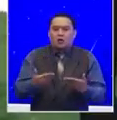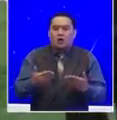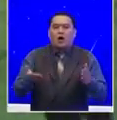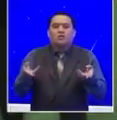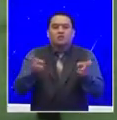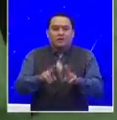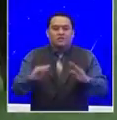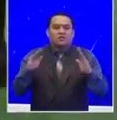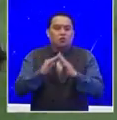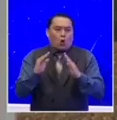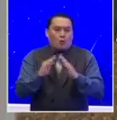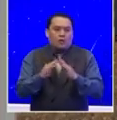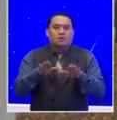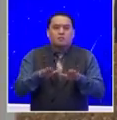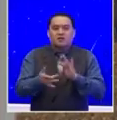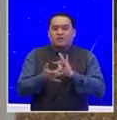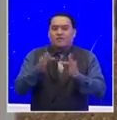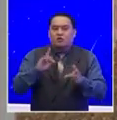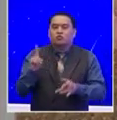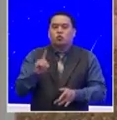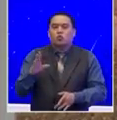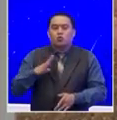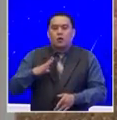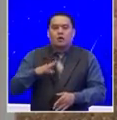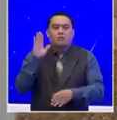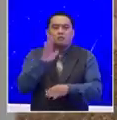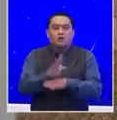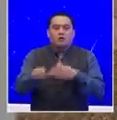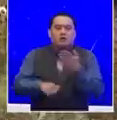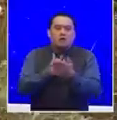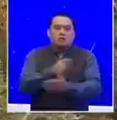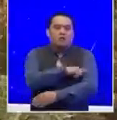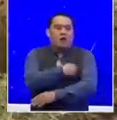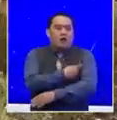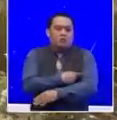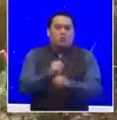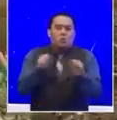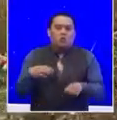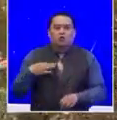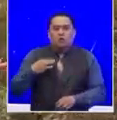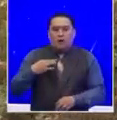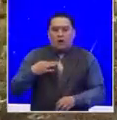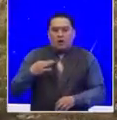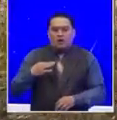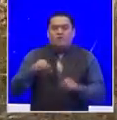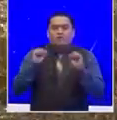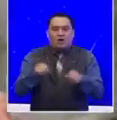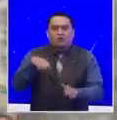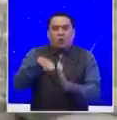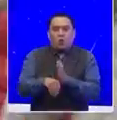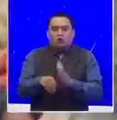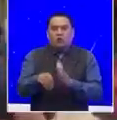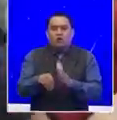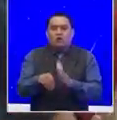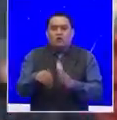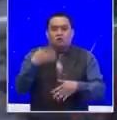максимально оставаться дома. А вот местный блогер, видимо, считает, что постановлением главного санитарного врача можно пренебрегать. Тем самым вводя свою обширную